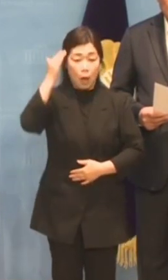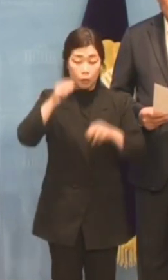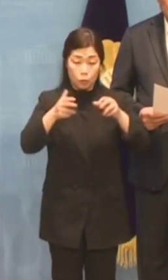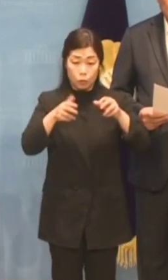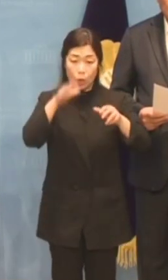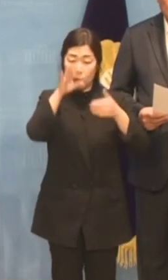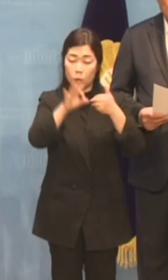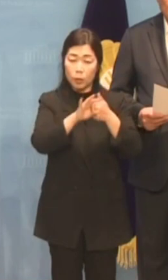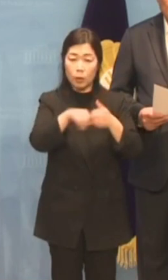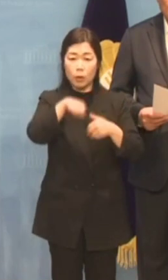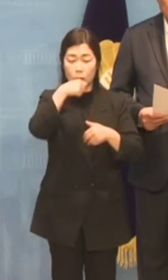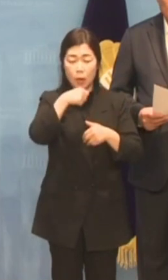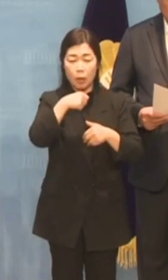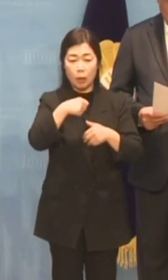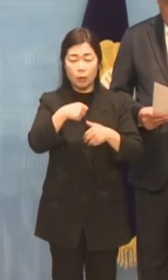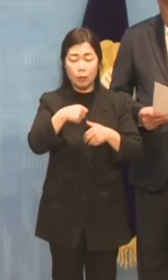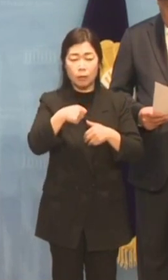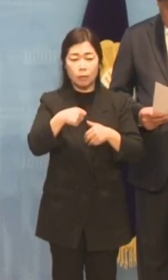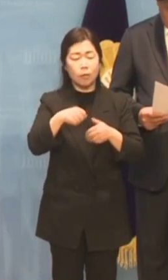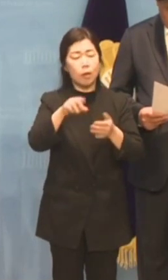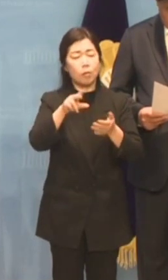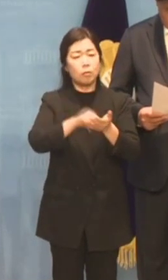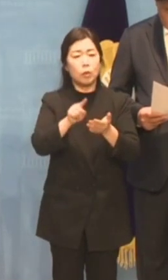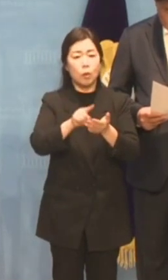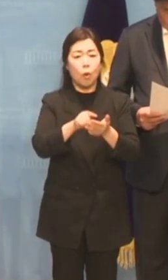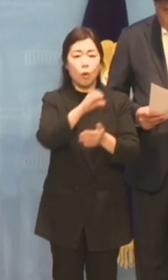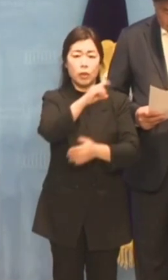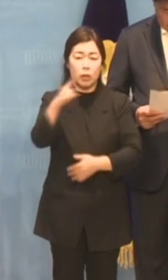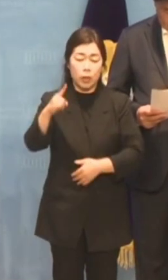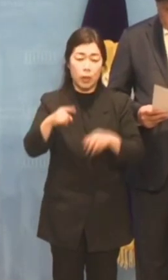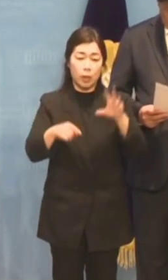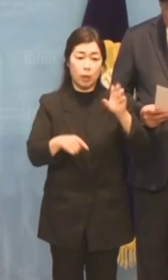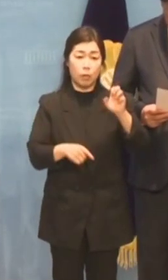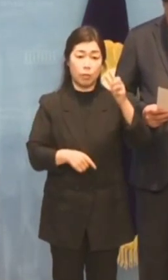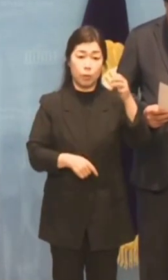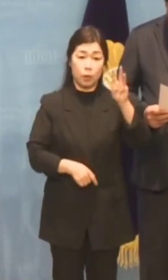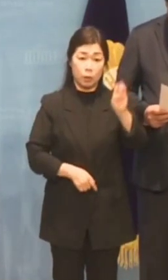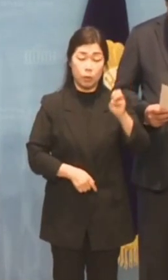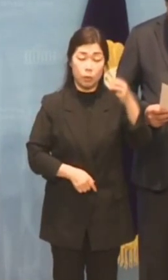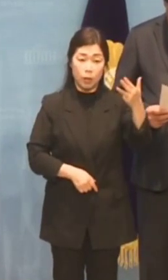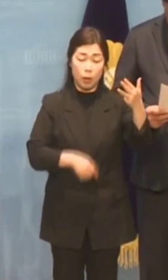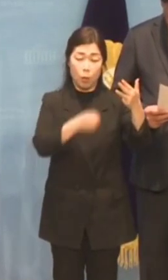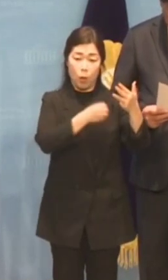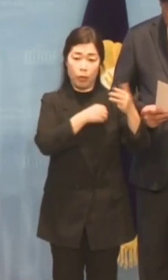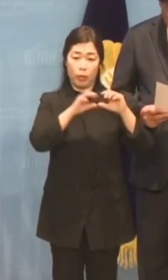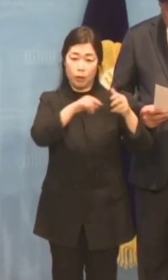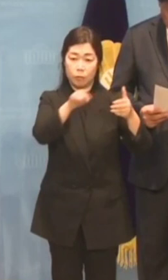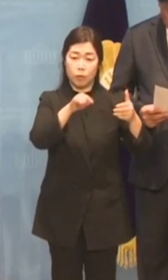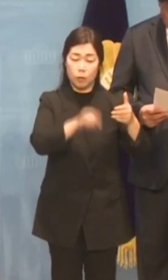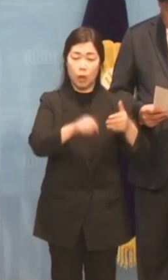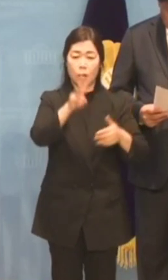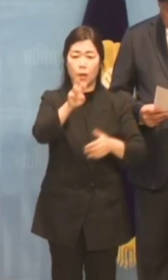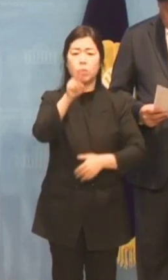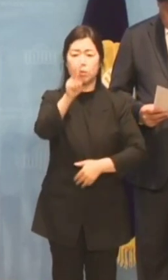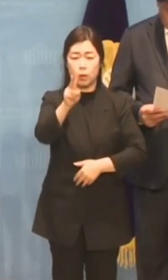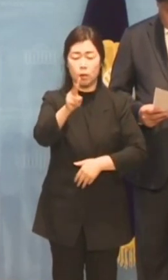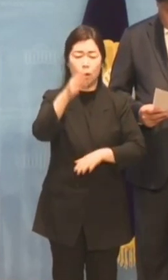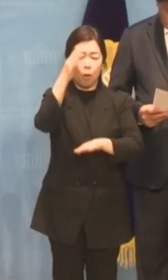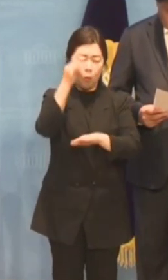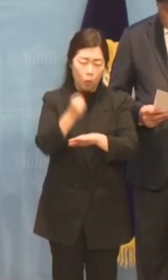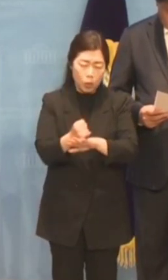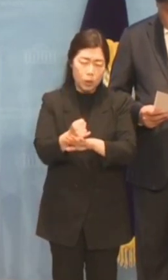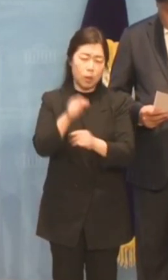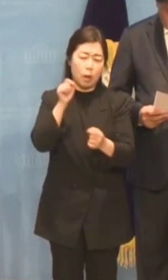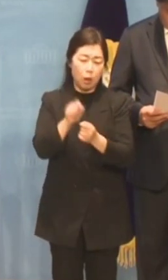우리나라는 식량 안보 지수가 OECD 38개 회원국 중 32위로